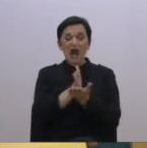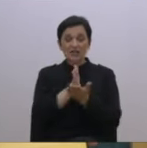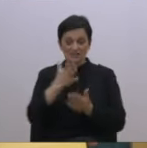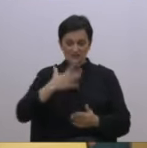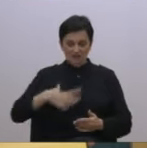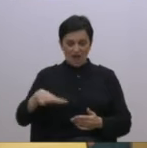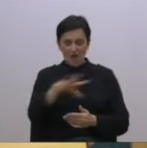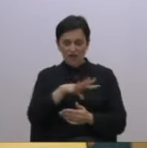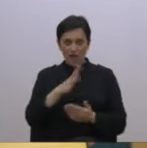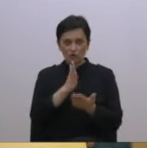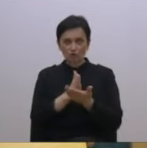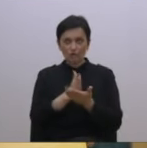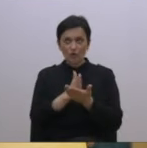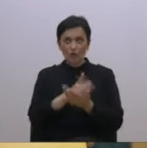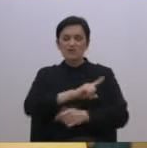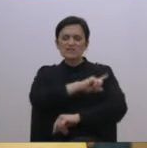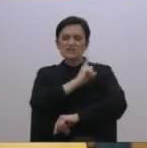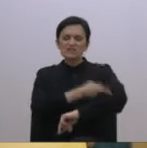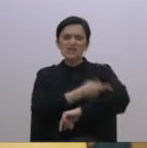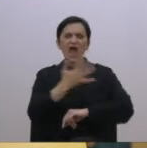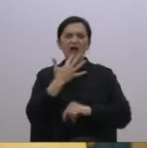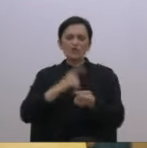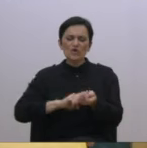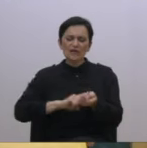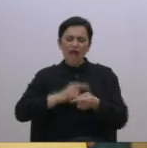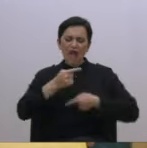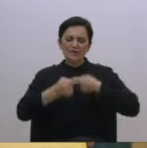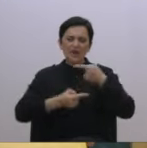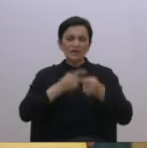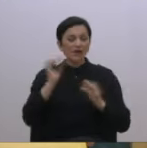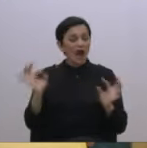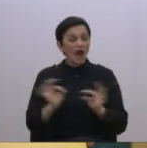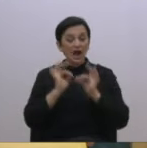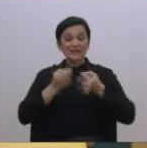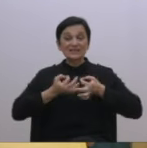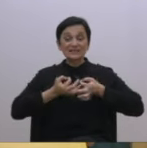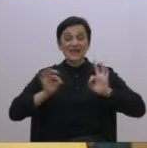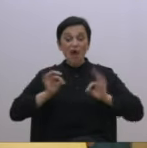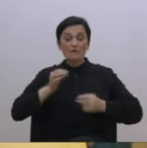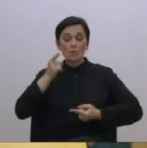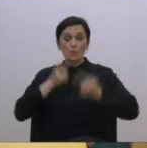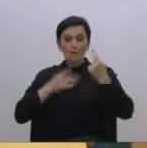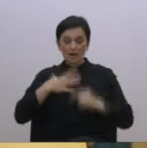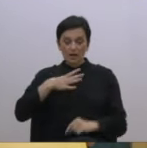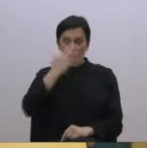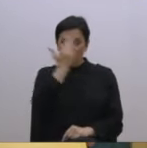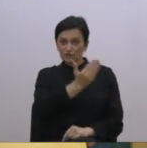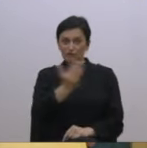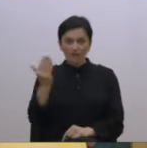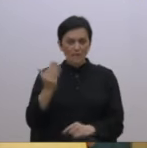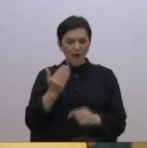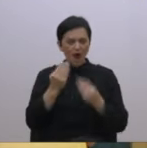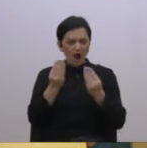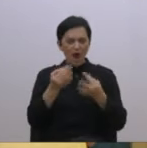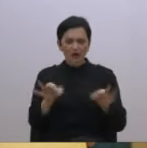საქართველო, რომელსაც აქვს ძლიერი ეროვნული გენეტიკა, და არასდროს თავისუფლებისთვის მებრძოლი ქართველი ხალხი არ